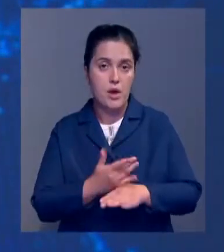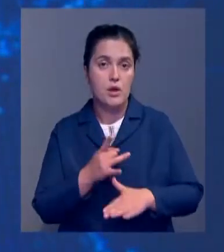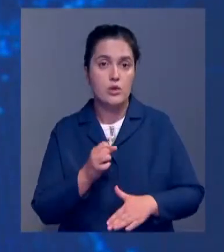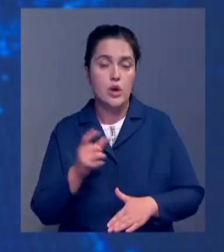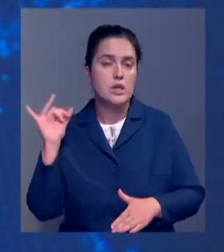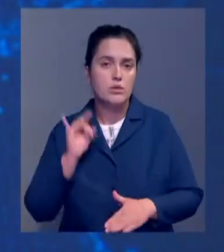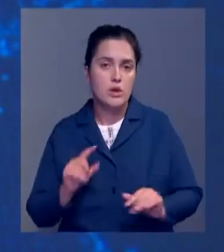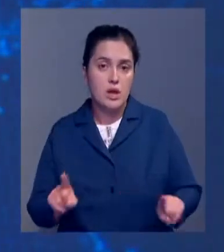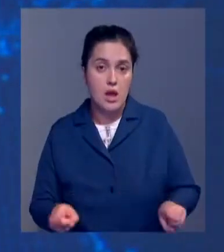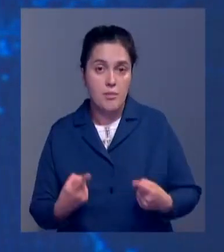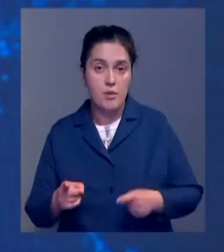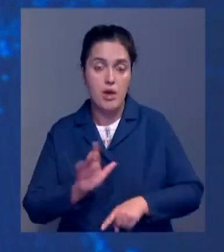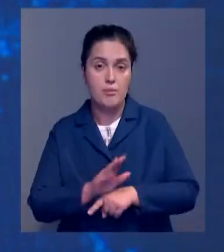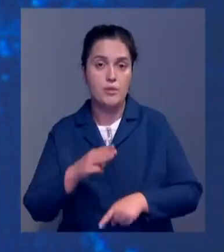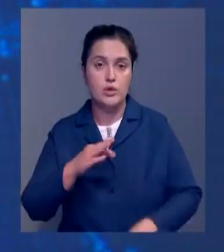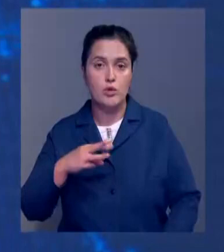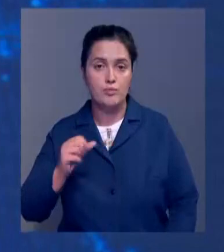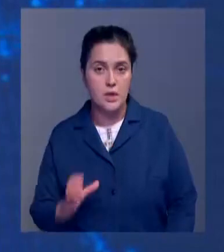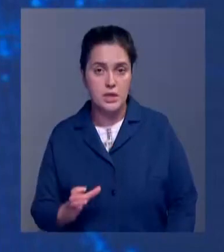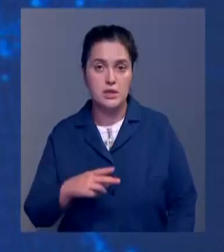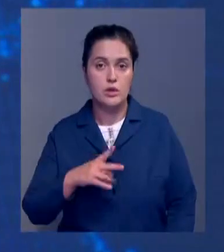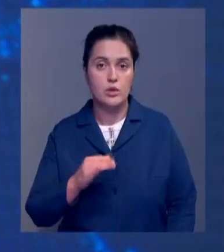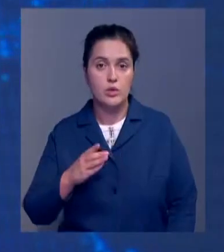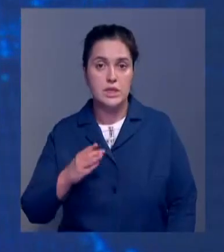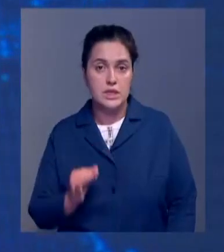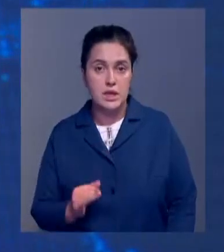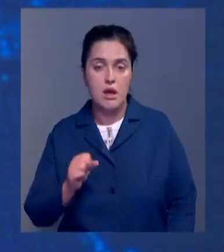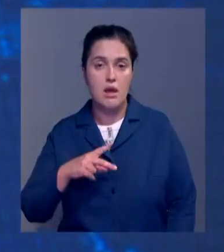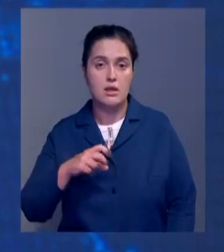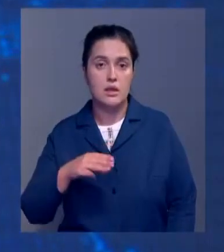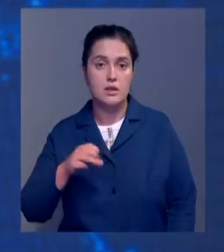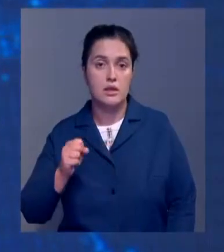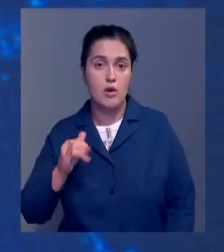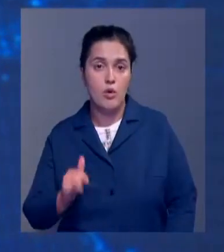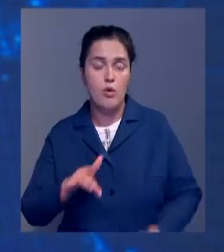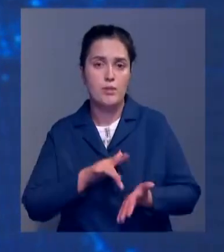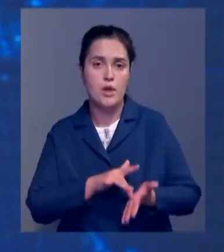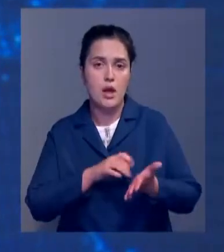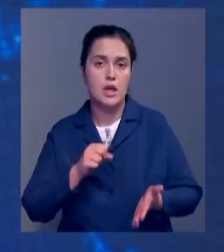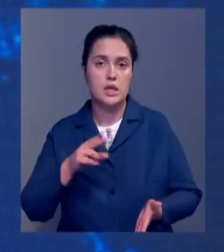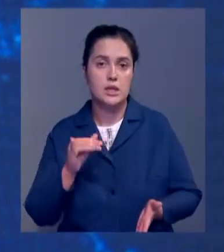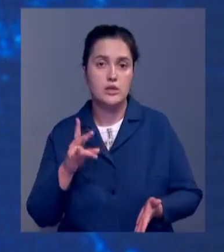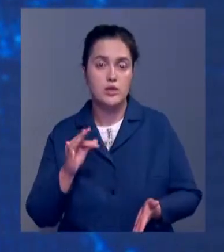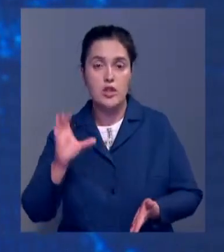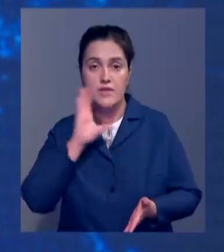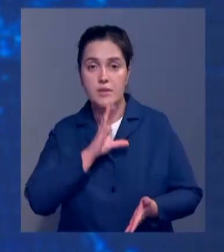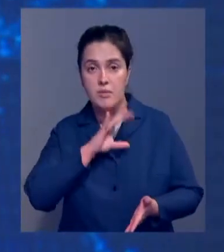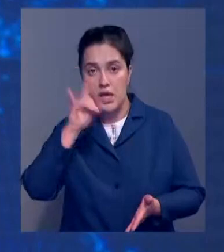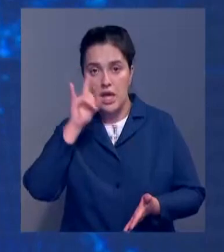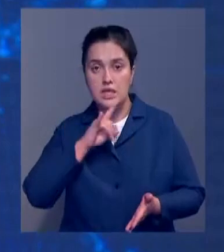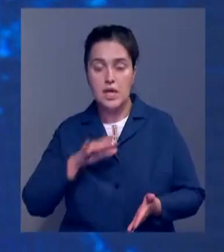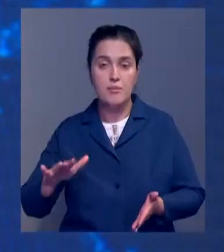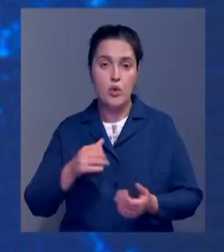Жангру». Ожидается, что произведение «Томас, Люси и Алатау. Приключения Аткинсонов в Сибири и Казахской